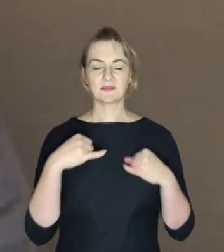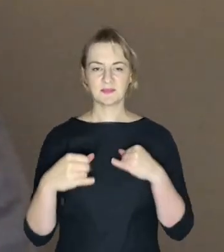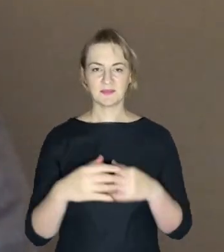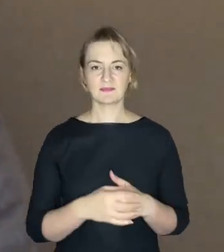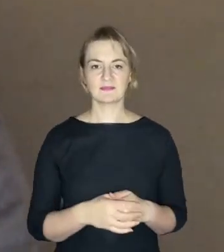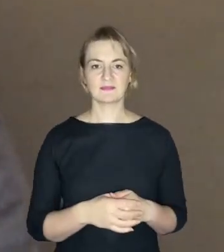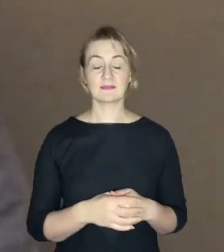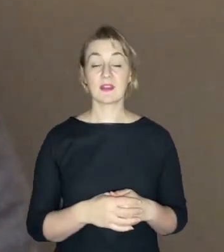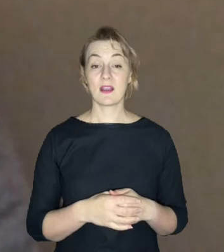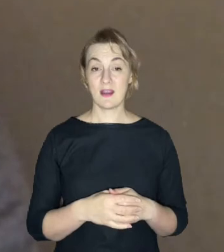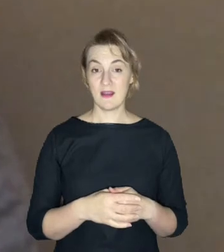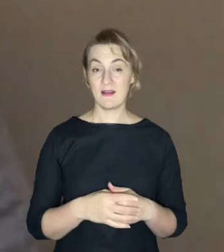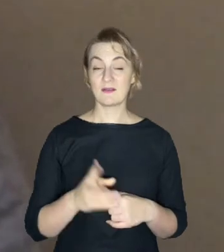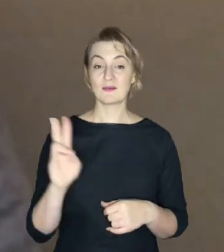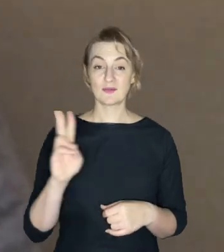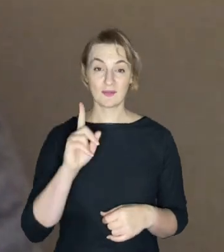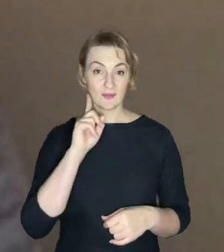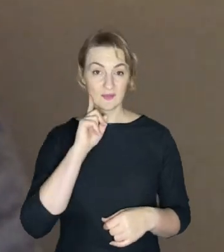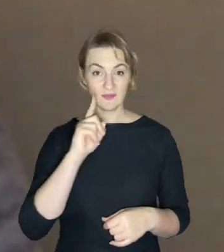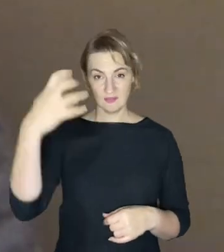Prawdziwy król, tak,